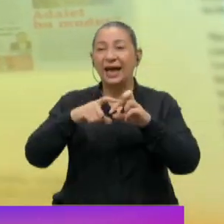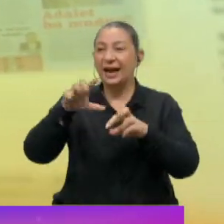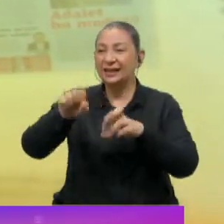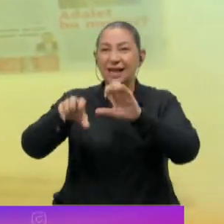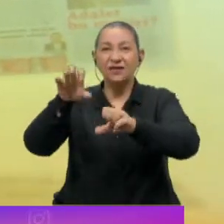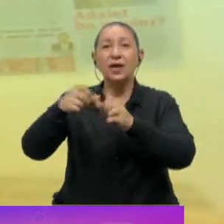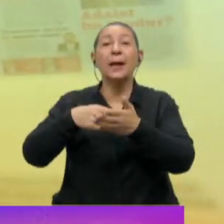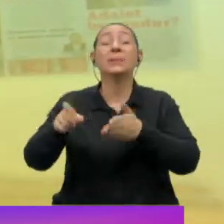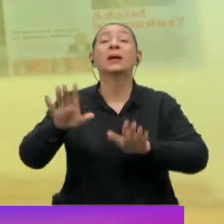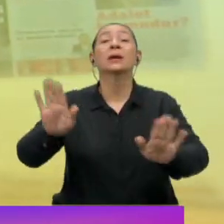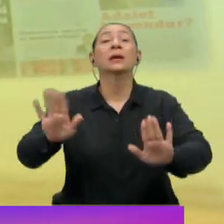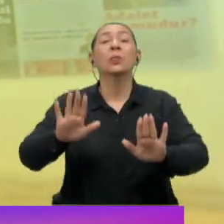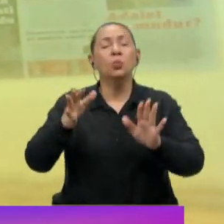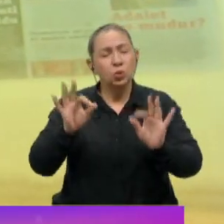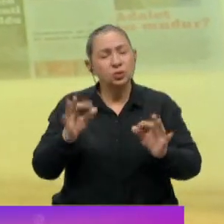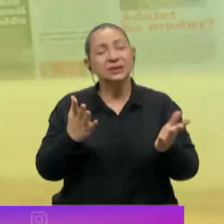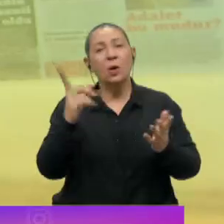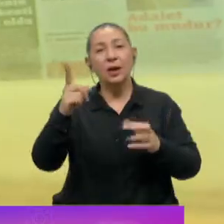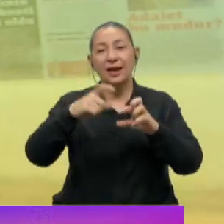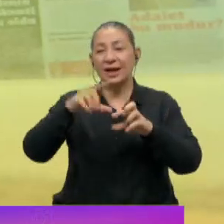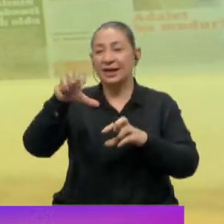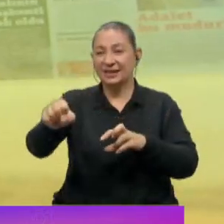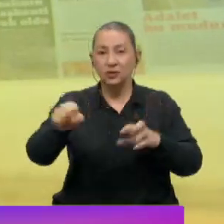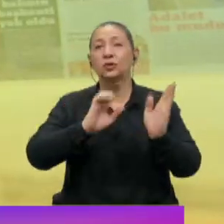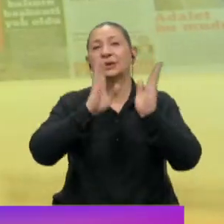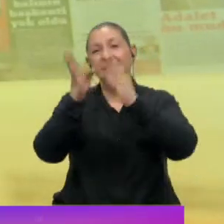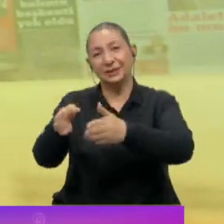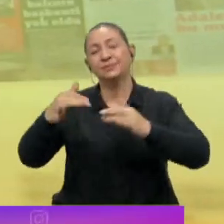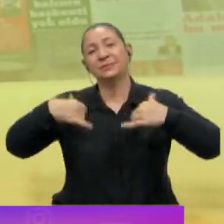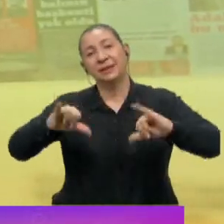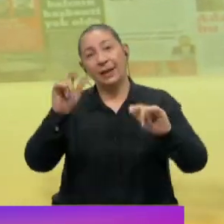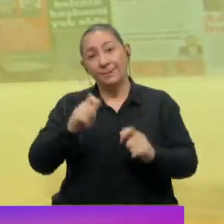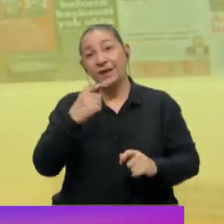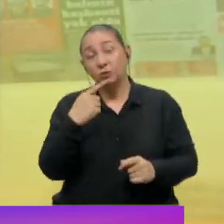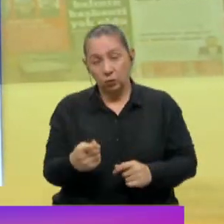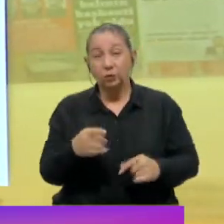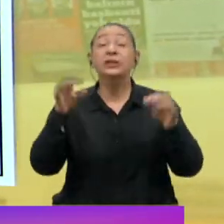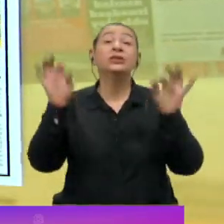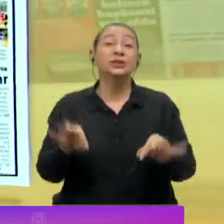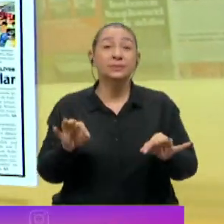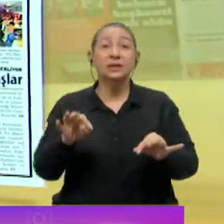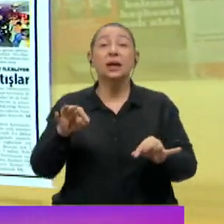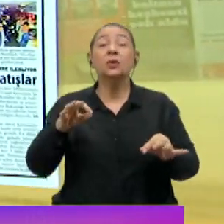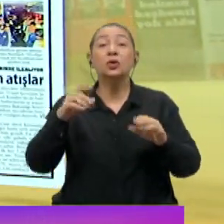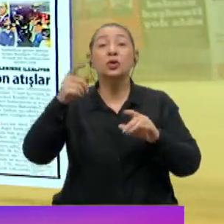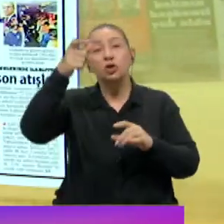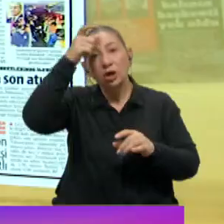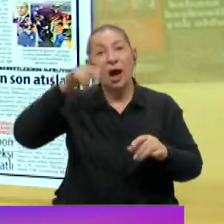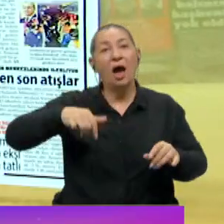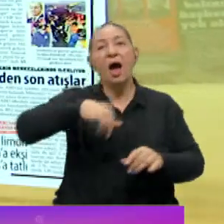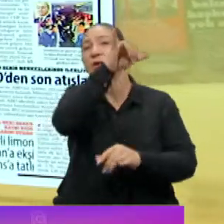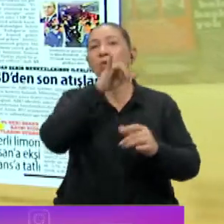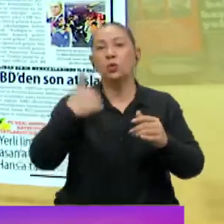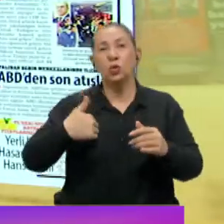rezervasyonları iptal etmemek, hatta mümkünse oraya bir rezervasyon yaptırmak diyor. Şimdi Türk Hava Kurumu'nun uçakları ile